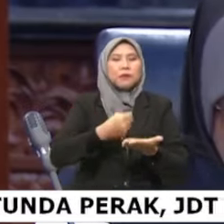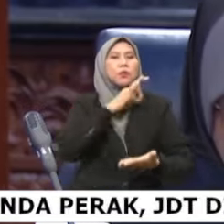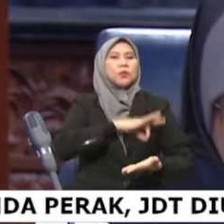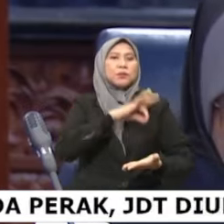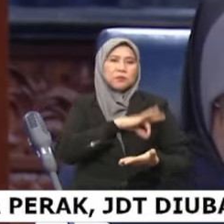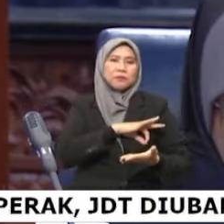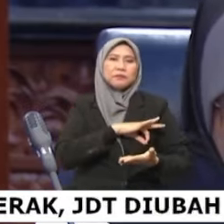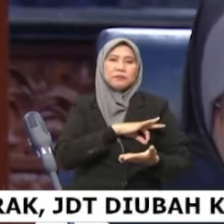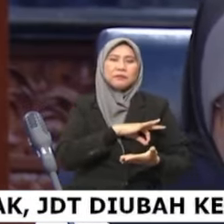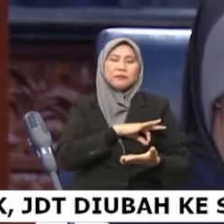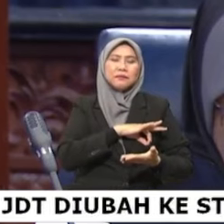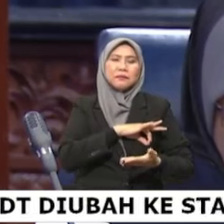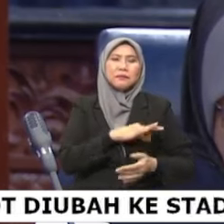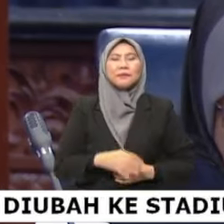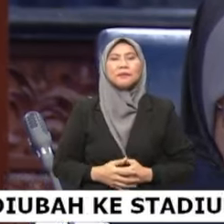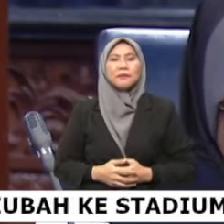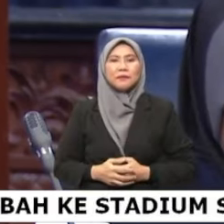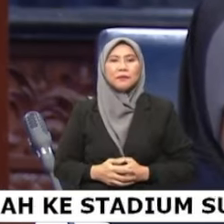itu. Dalam kes